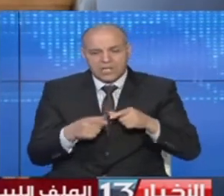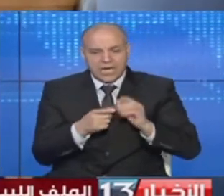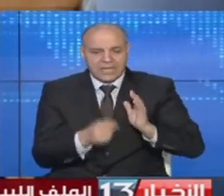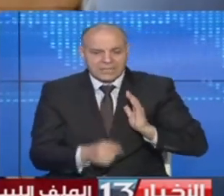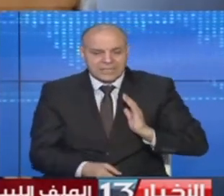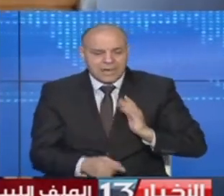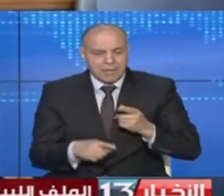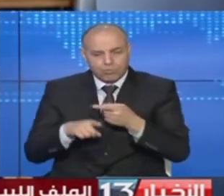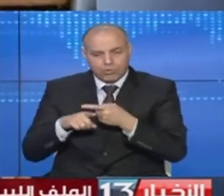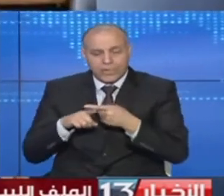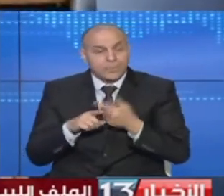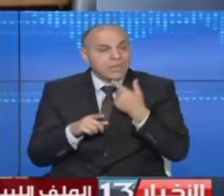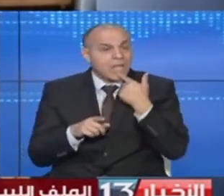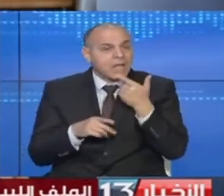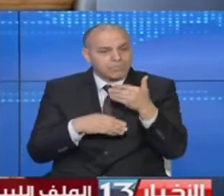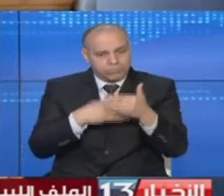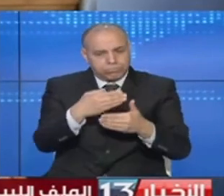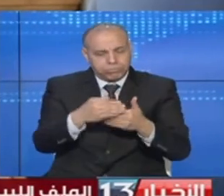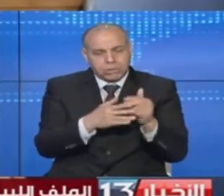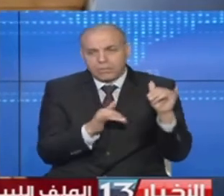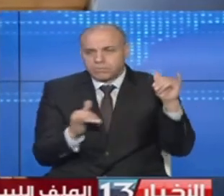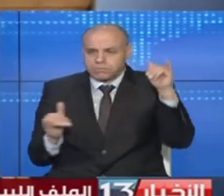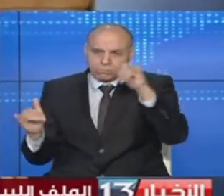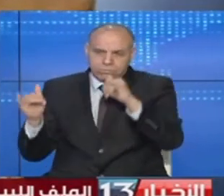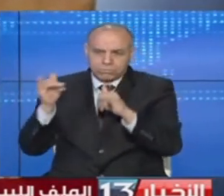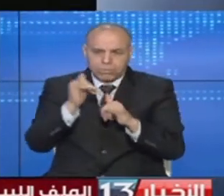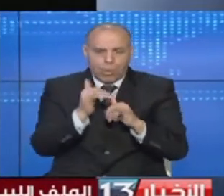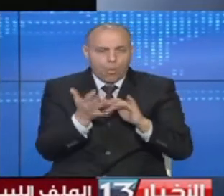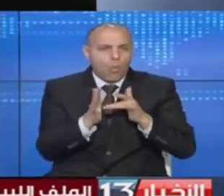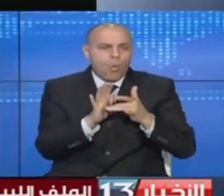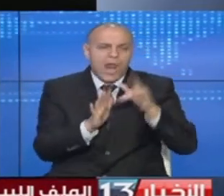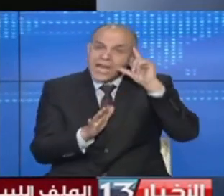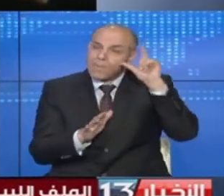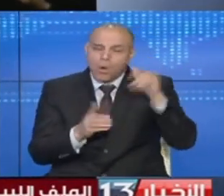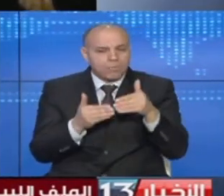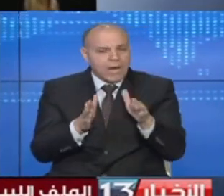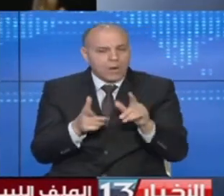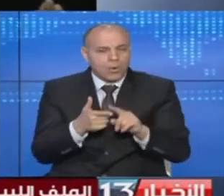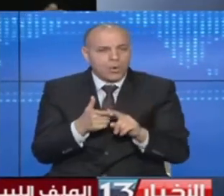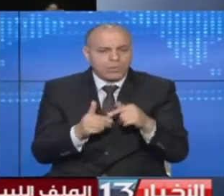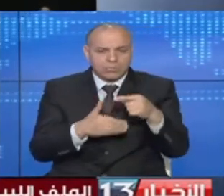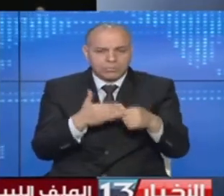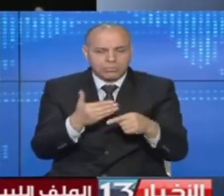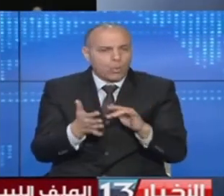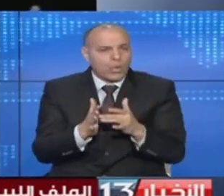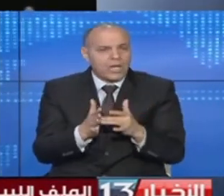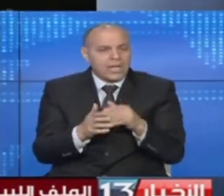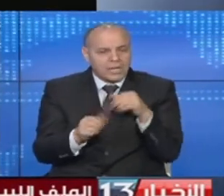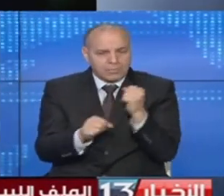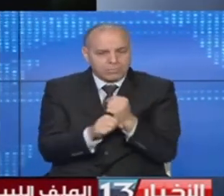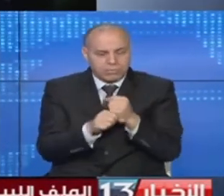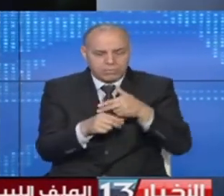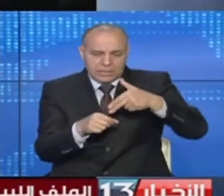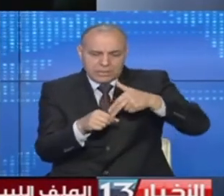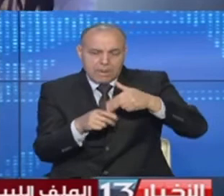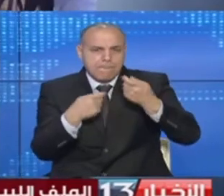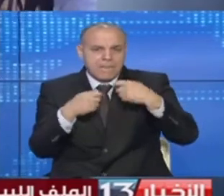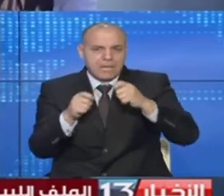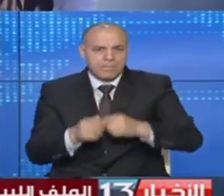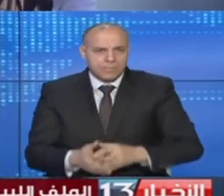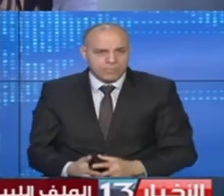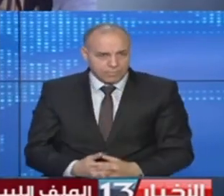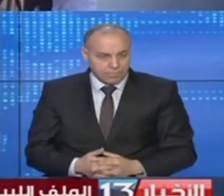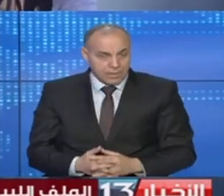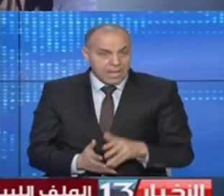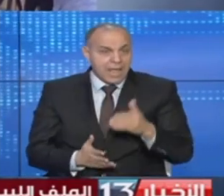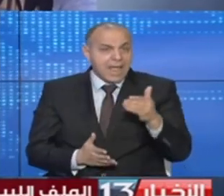العسكرية المشتركة واستئناف الرحلات الجوية إلى جميع أنحاء ليبيا والاستئناف الكامل لإنتاج النفط وتصديره.